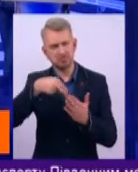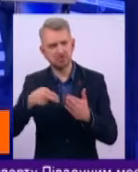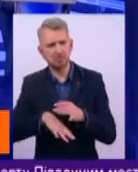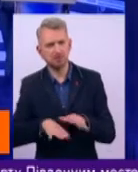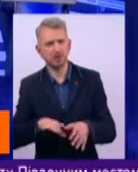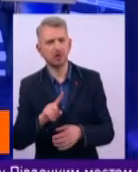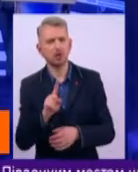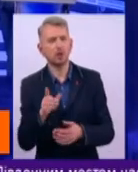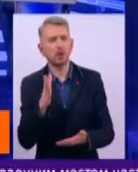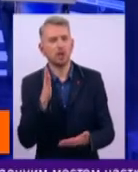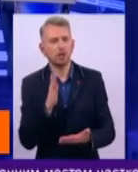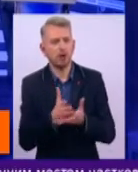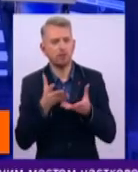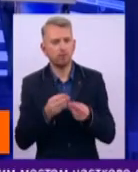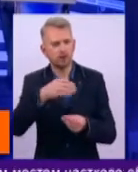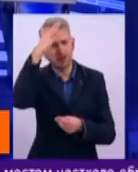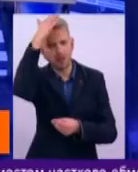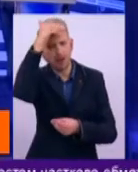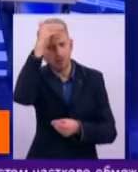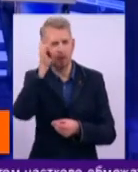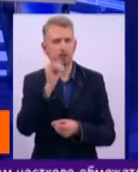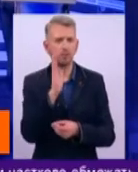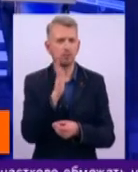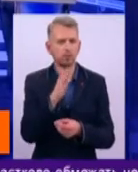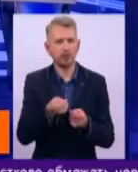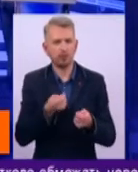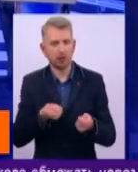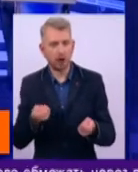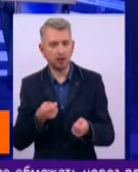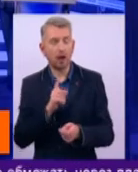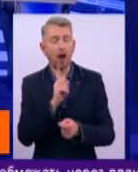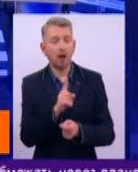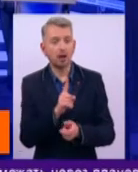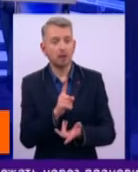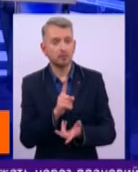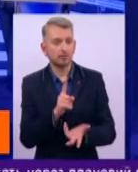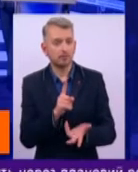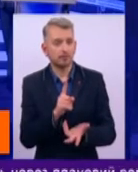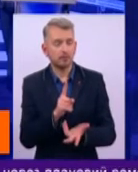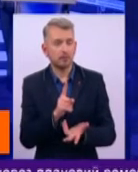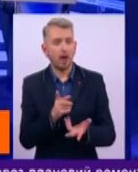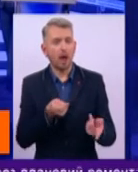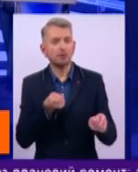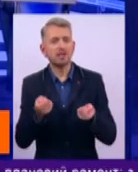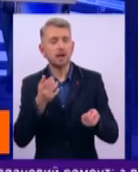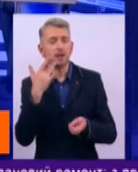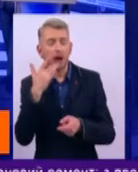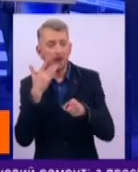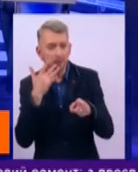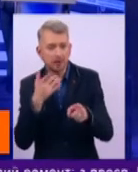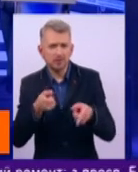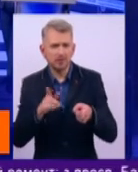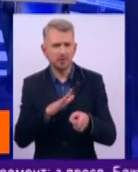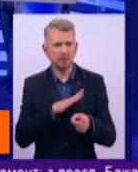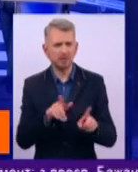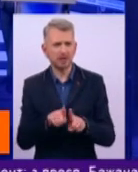що є вплив на Трампа і будуть зволікати. Але, знаєте, адміністрація Сполучених Штатів Америки дійсно був